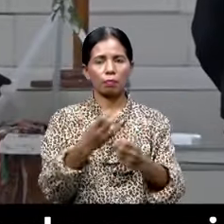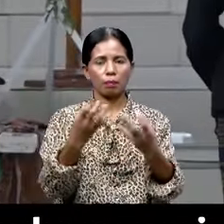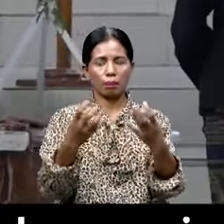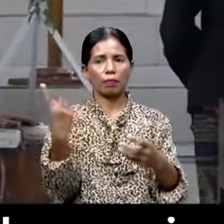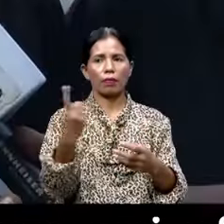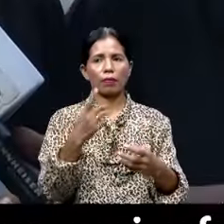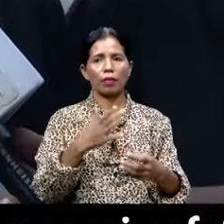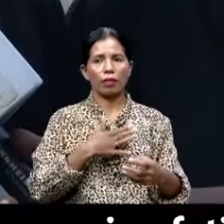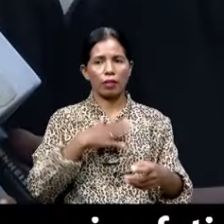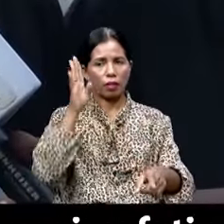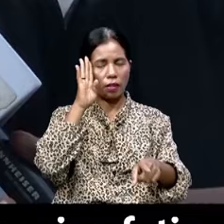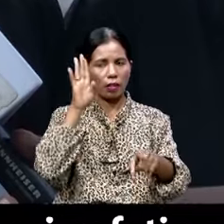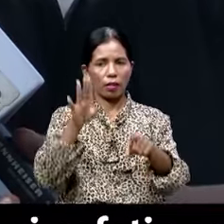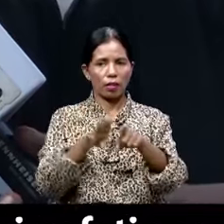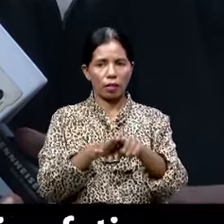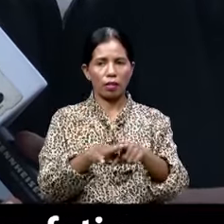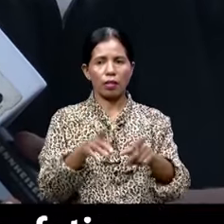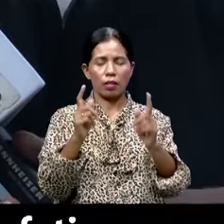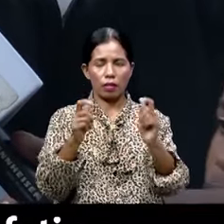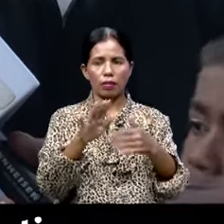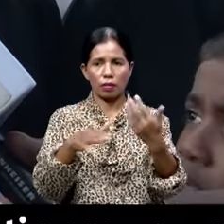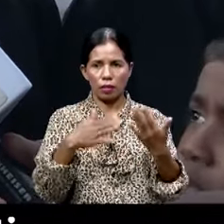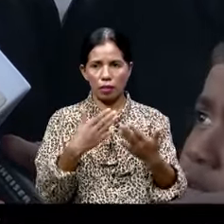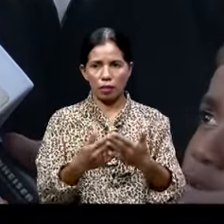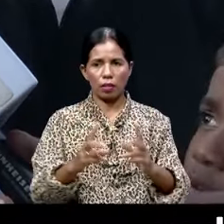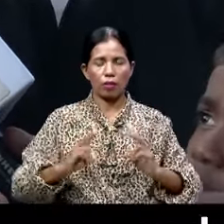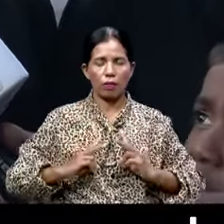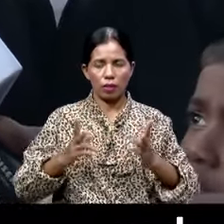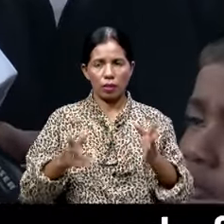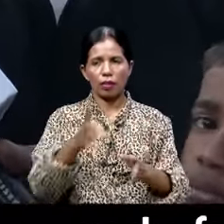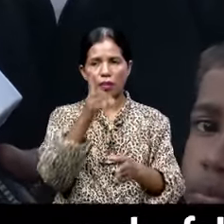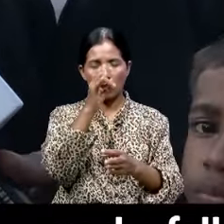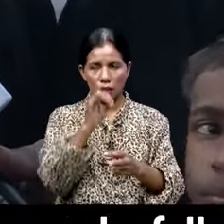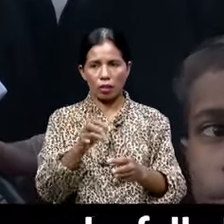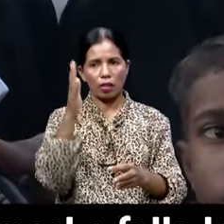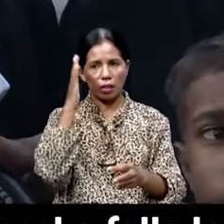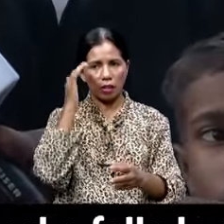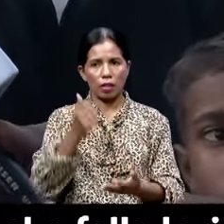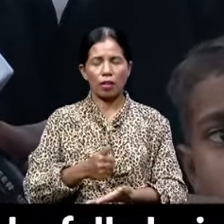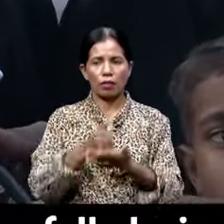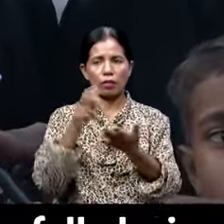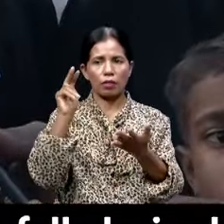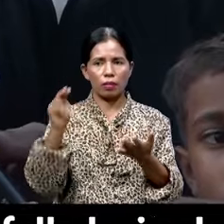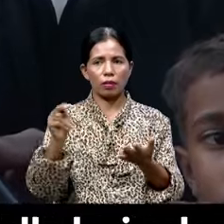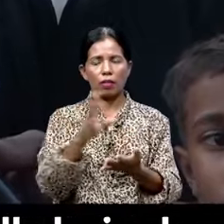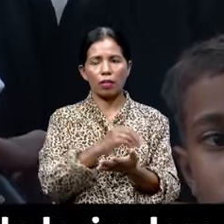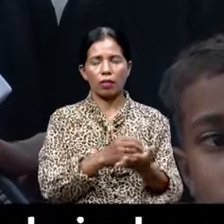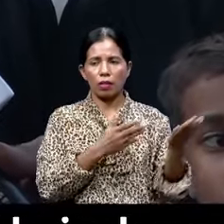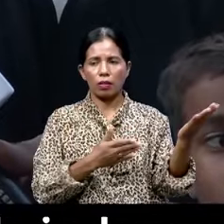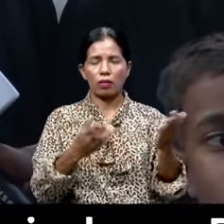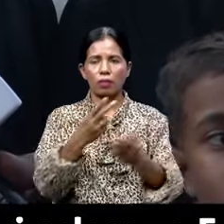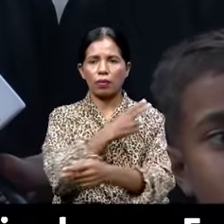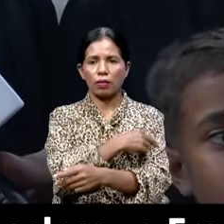ane alin sira oko veteran sira ya dilimos ansa zudania sempre na tama saya al